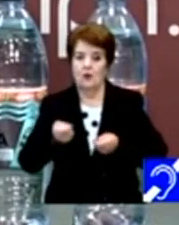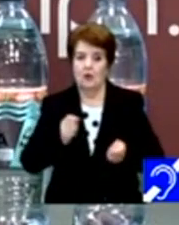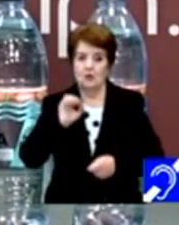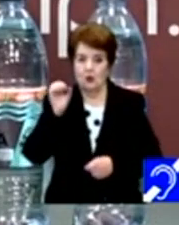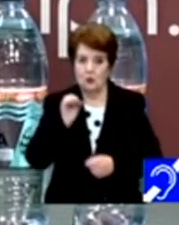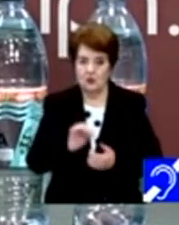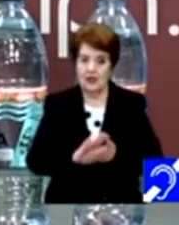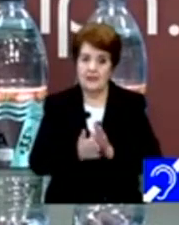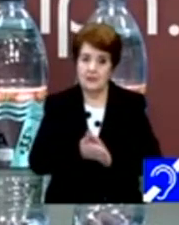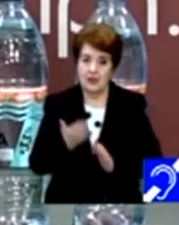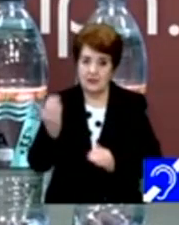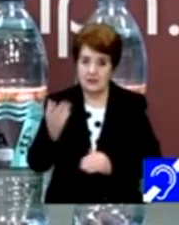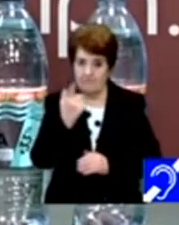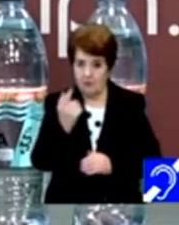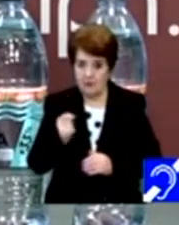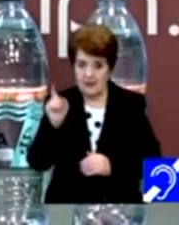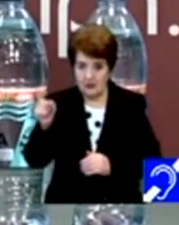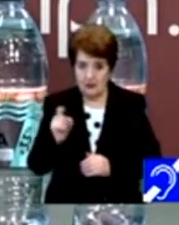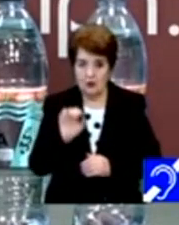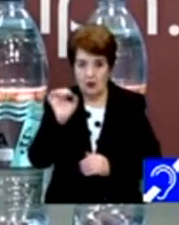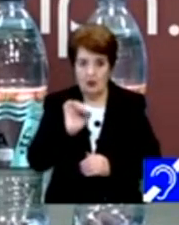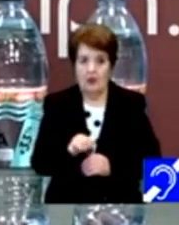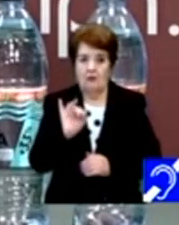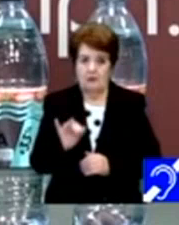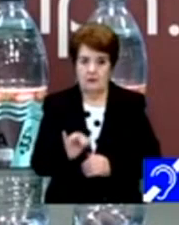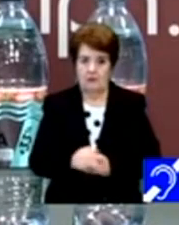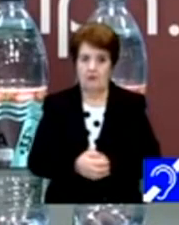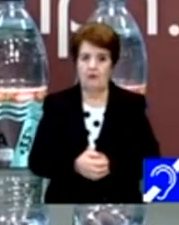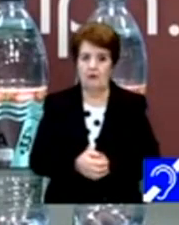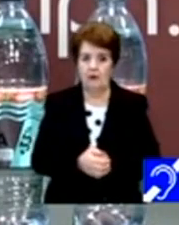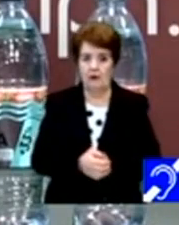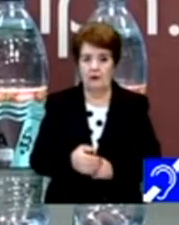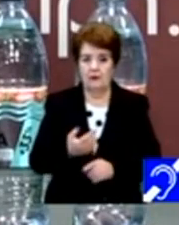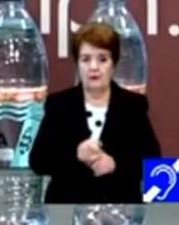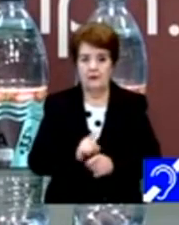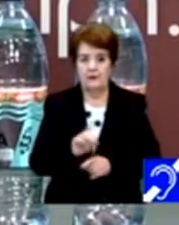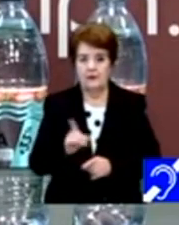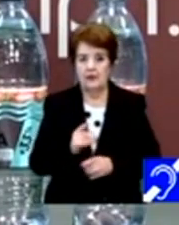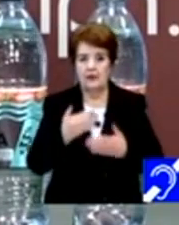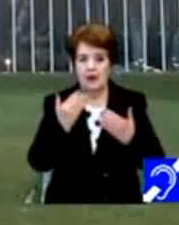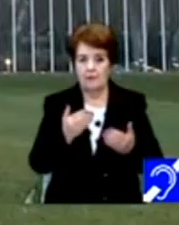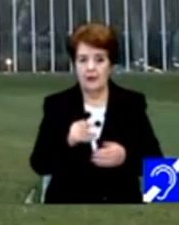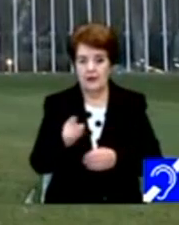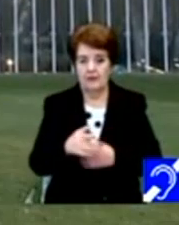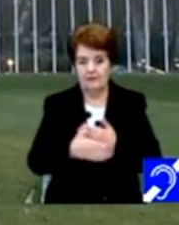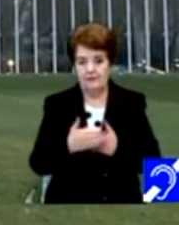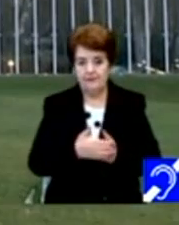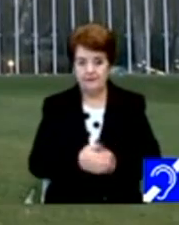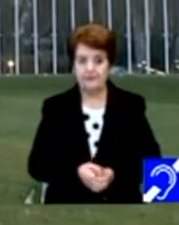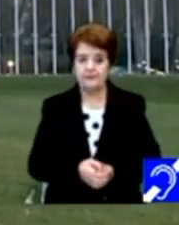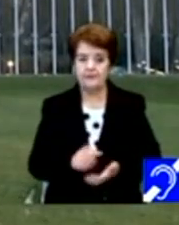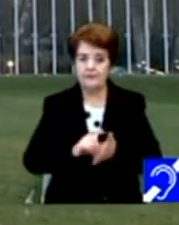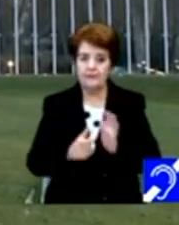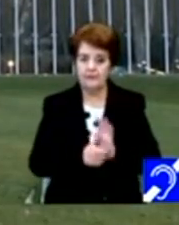cu privire la situația actuală a reclamanților din Turcia și inclusiv cu privire la rezultatul procedurilor de apel în dosarele penale. Comitetul de